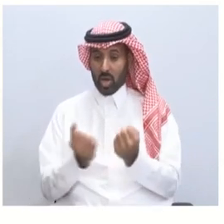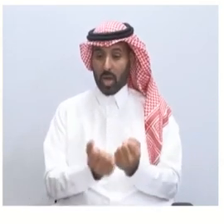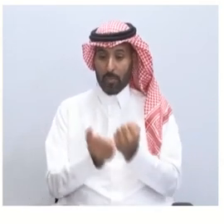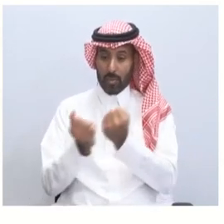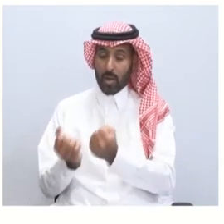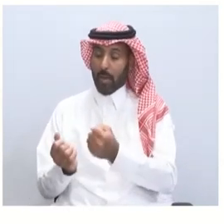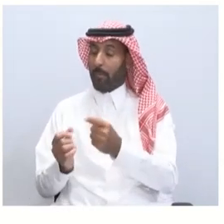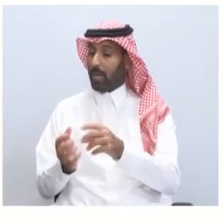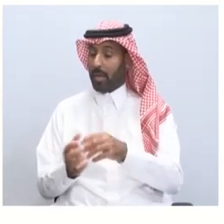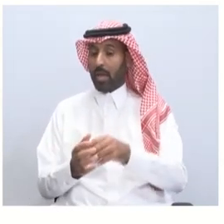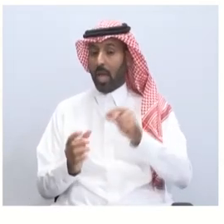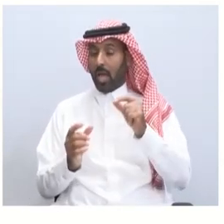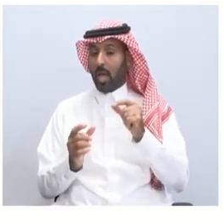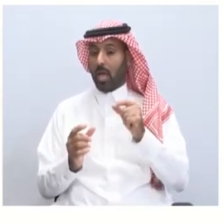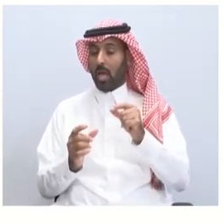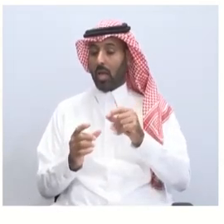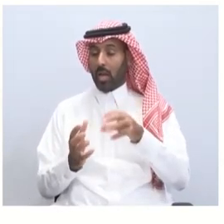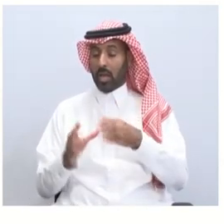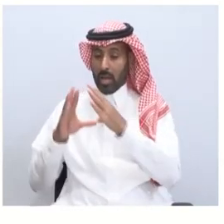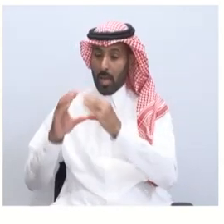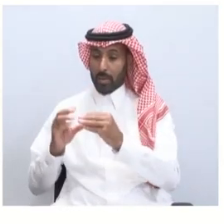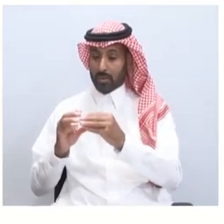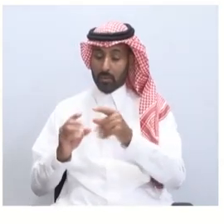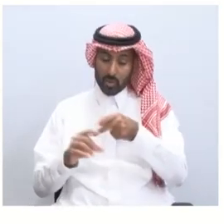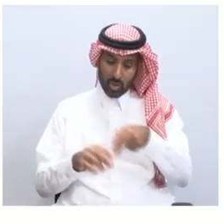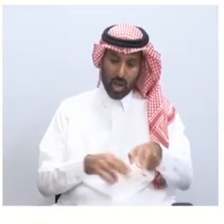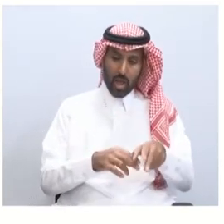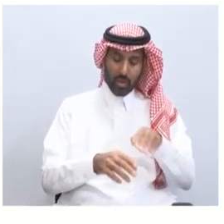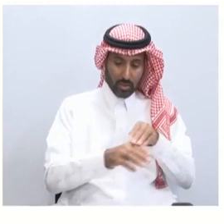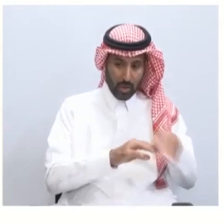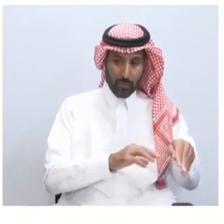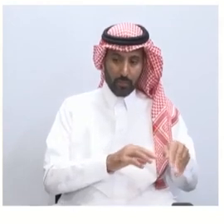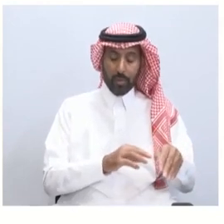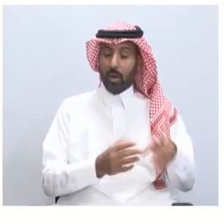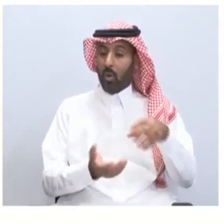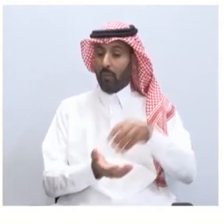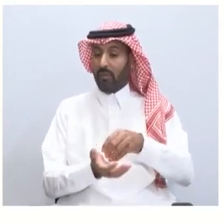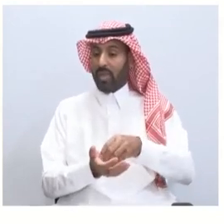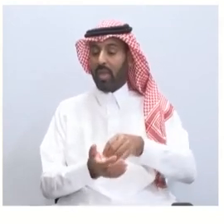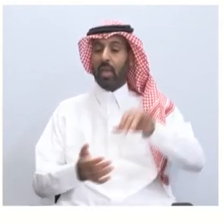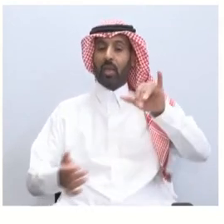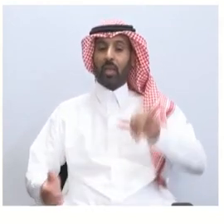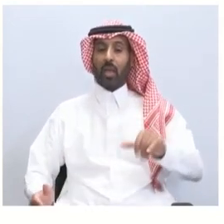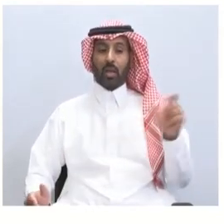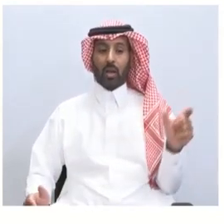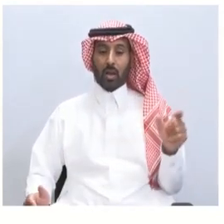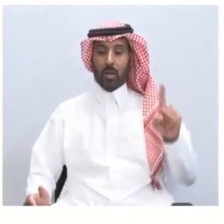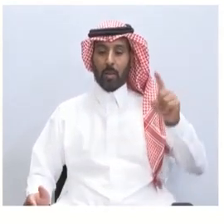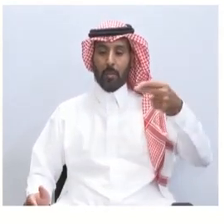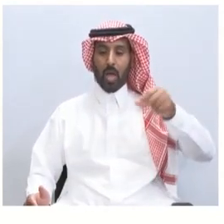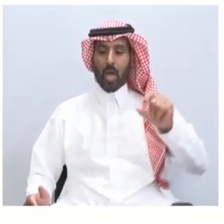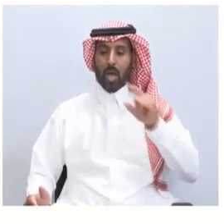من الدرعيه الى مصر ولكن تمكن من الفرار وهو في ينبع ووصل وعاد مره اخرى الى